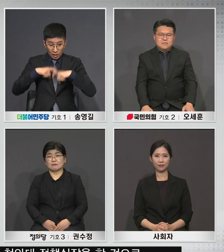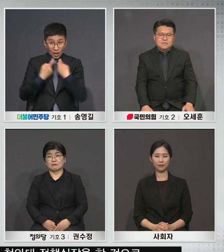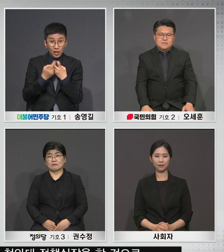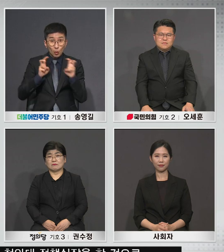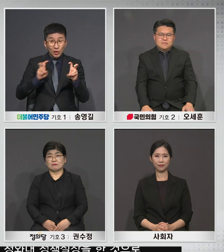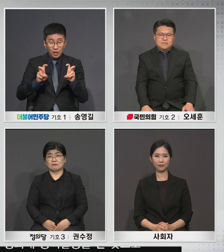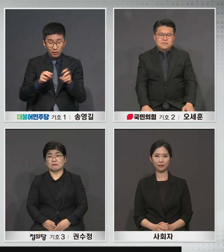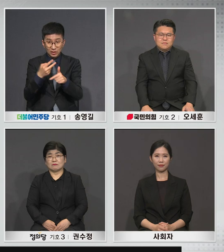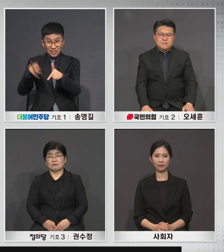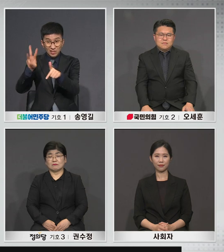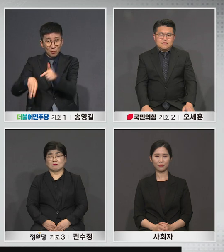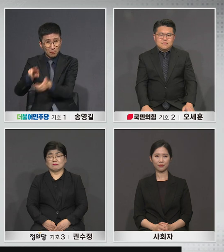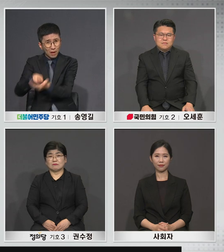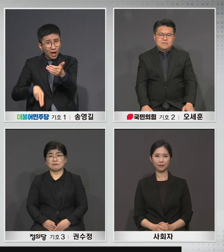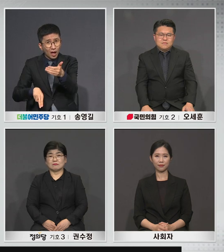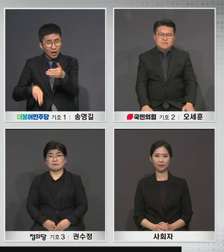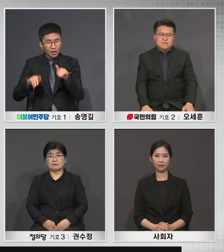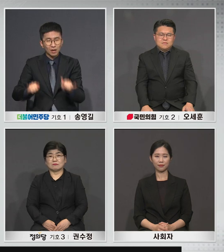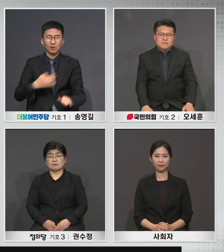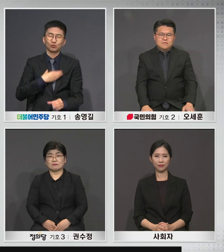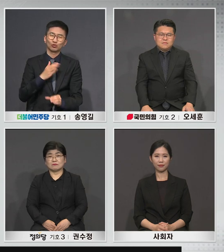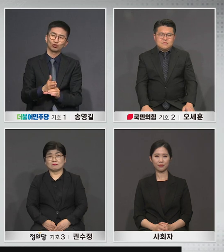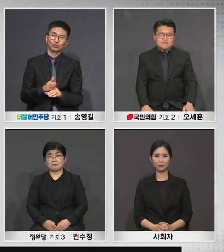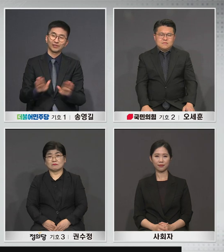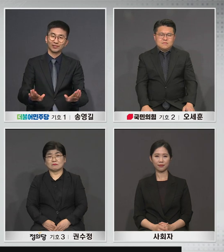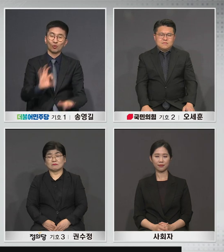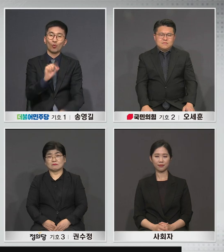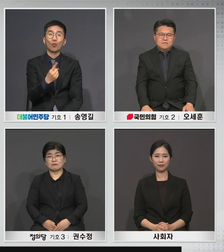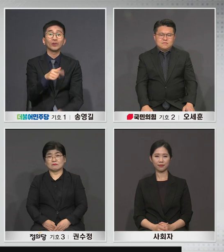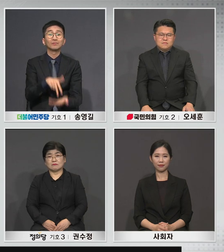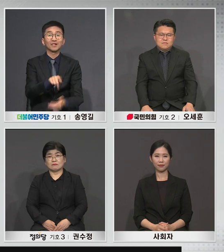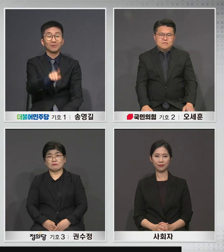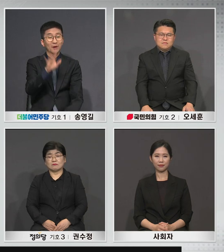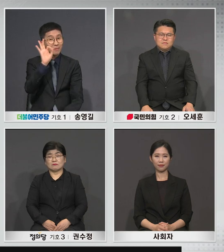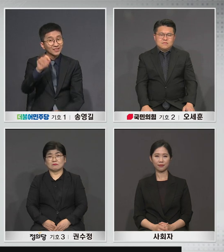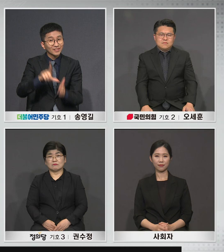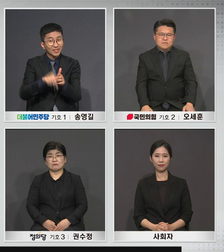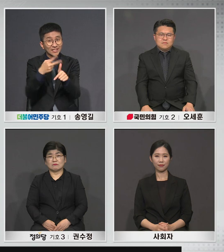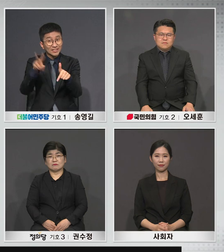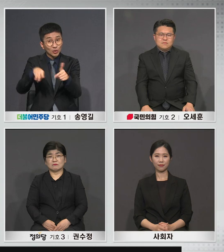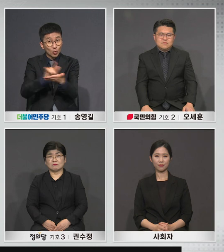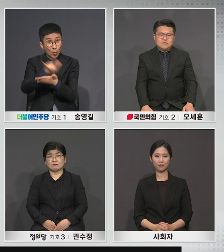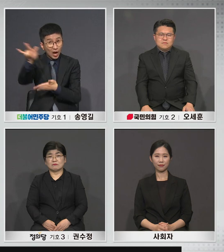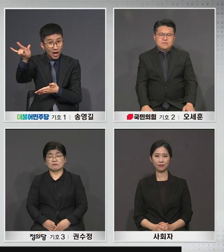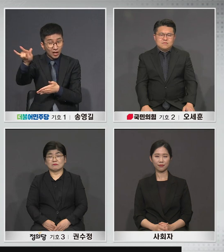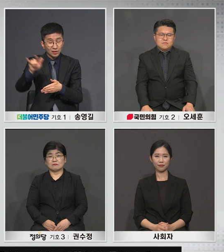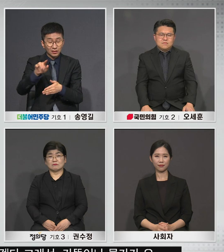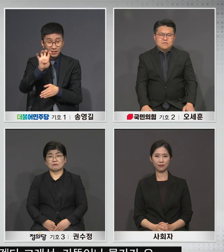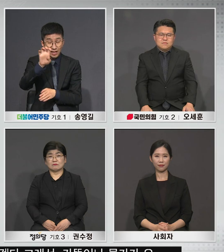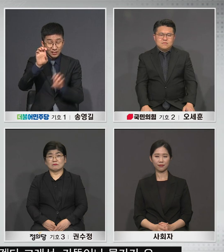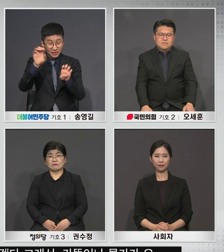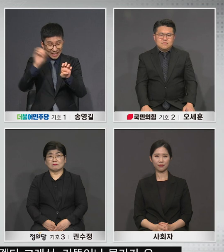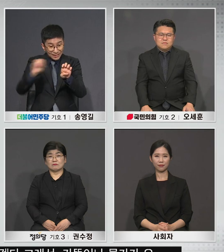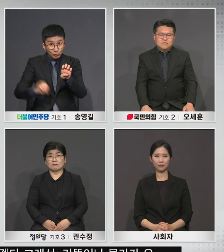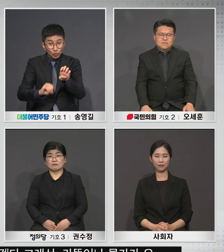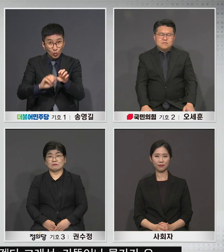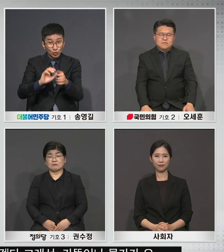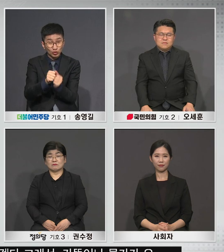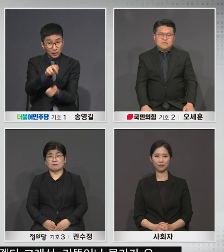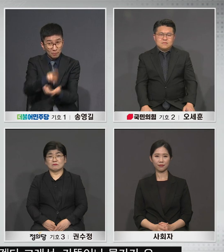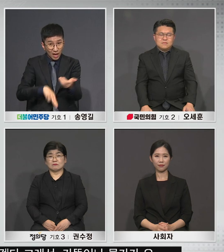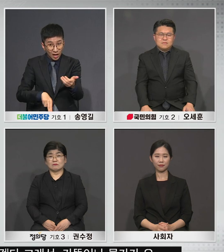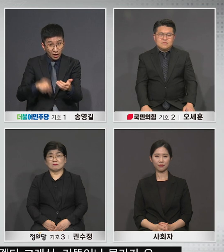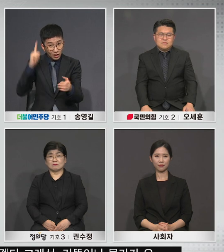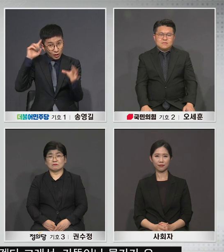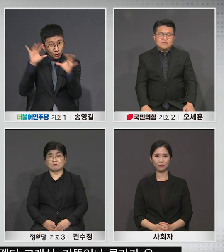것이 아니냐 이런 걱정이 있는데 우리 오세훈 후보께서는 인천국제공항 40% 민간에 매각하는 것에 대해서